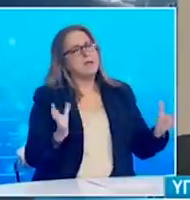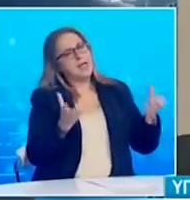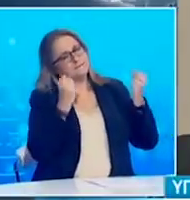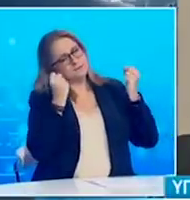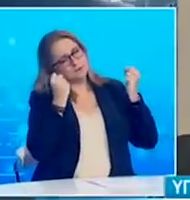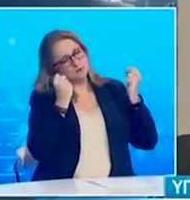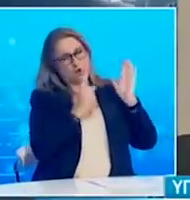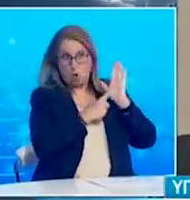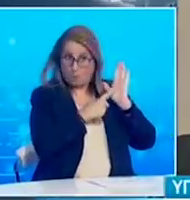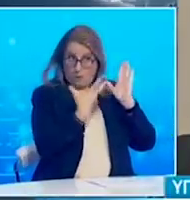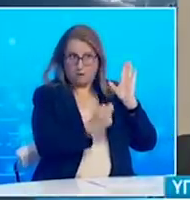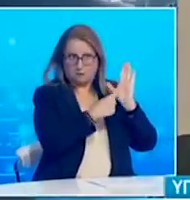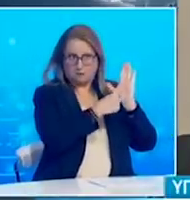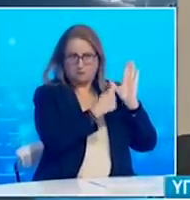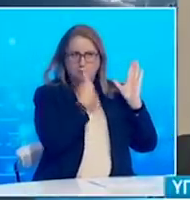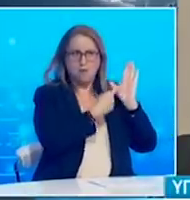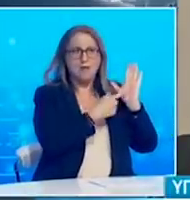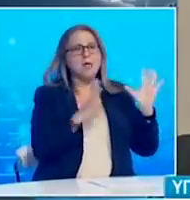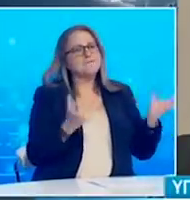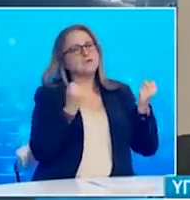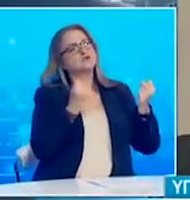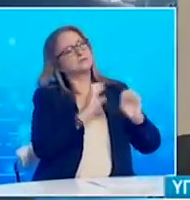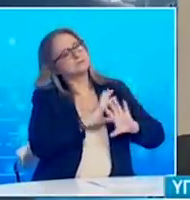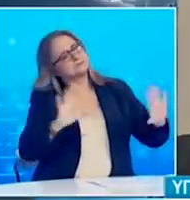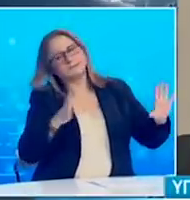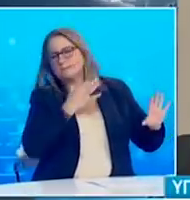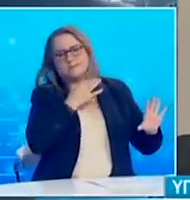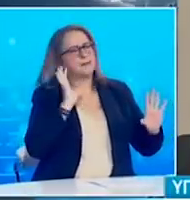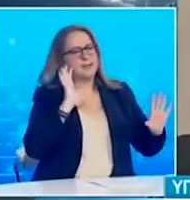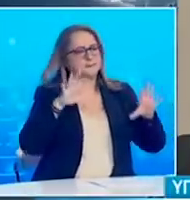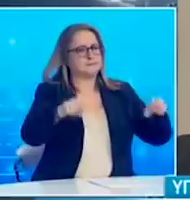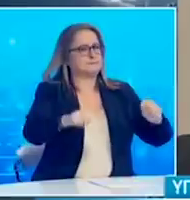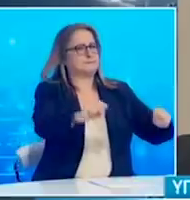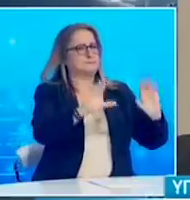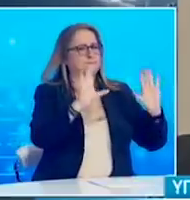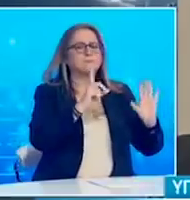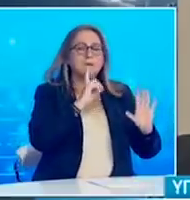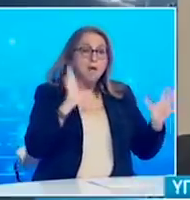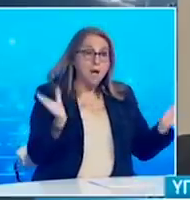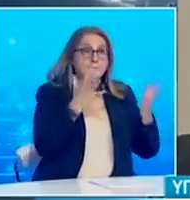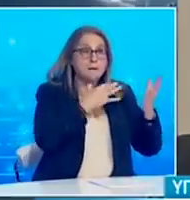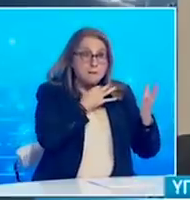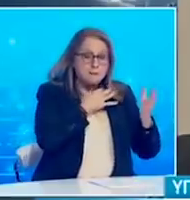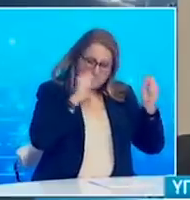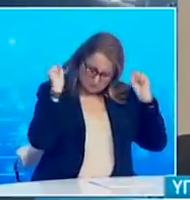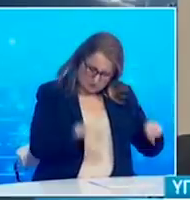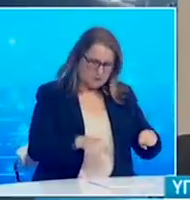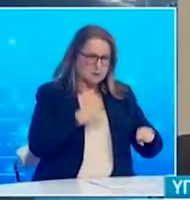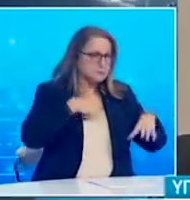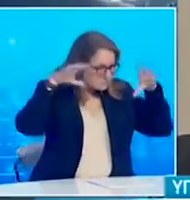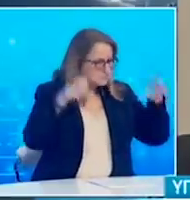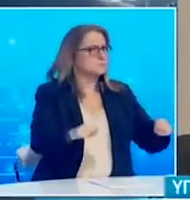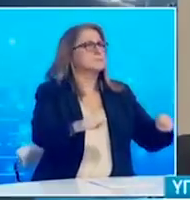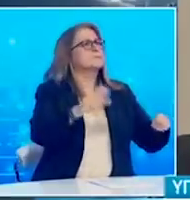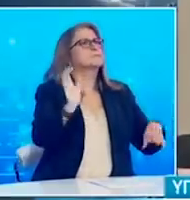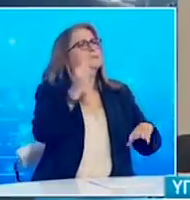το σημείο. Αν χρειαστεί, θα κάνουμε τα πάντα, όπως κάναμε και την περίοδο της πανδημίας. Επιτρέψτε μου κάτι ακόμα,